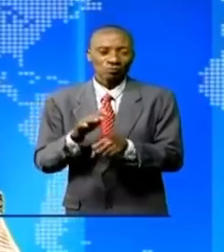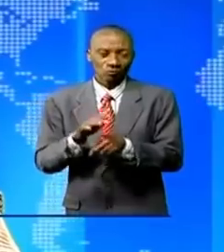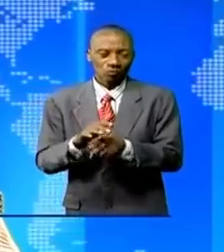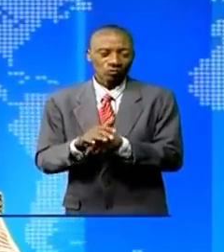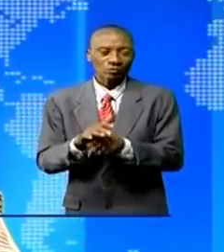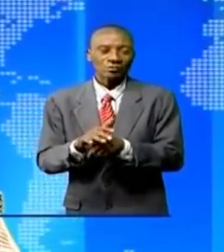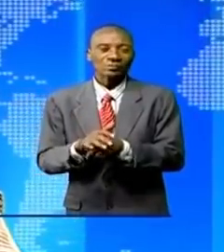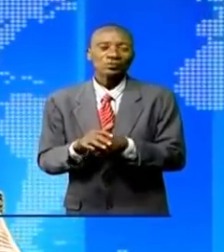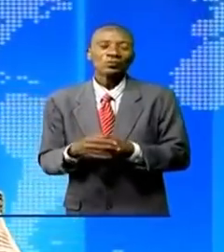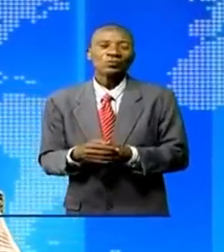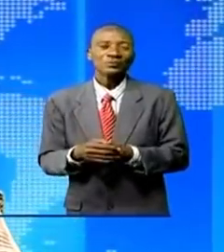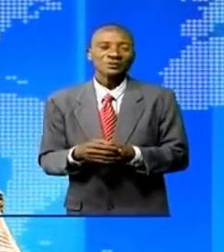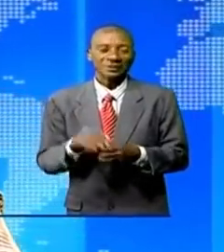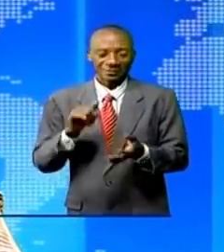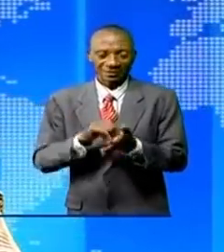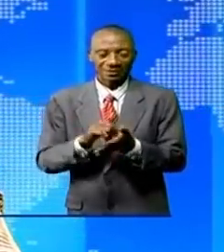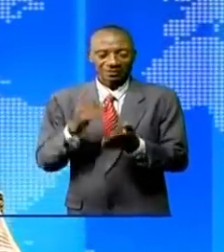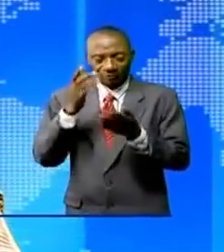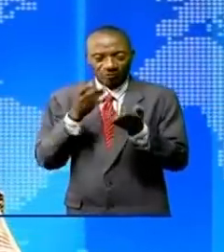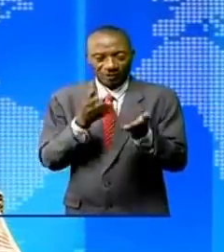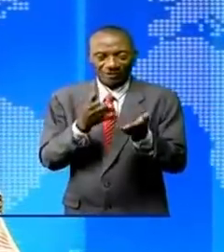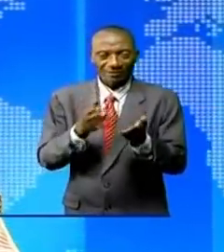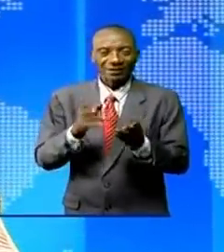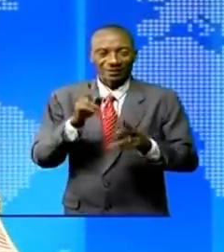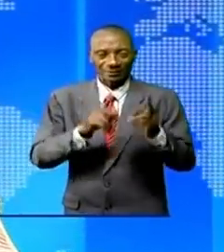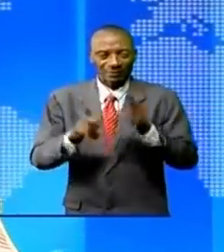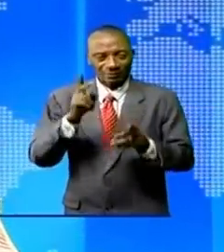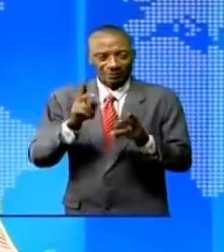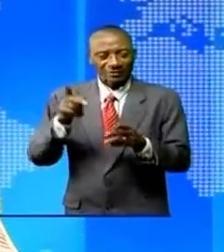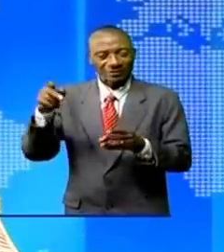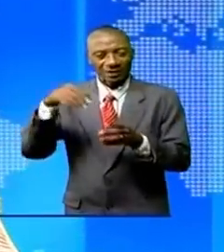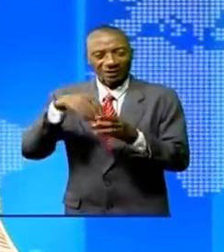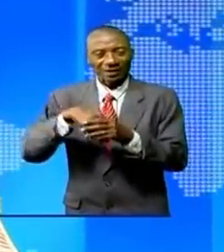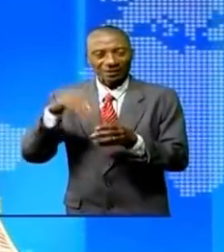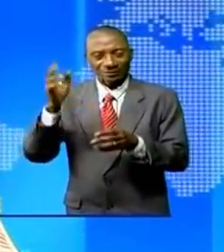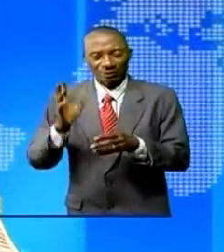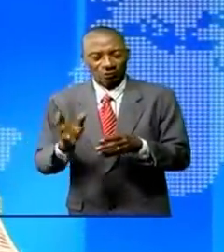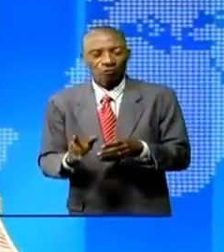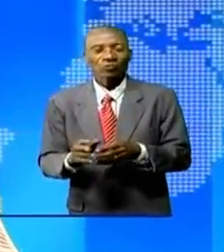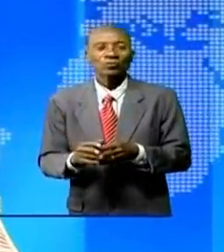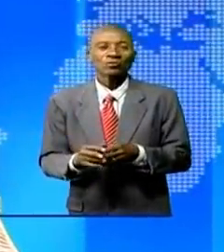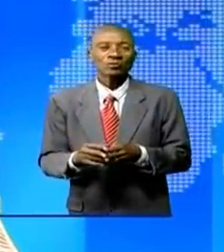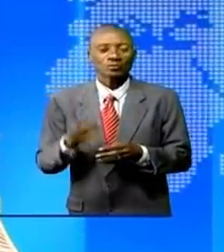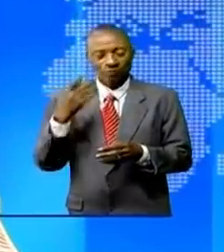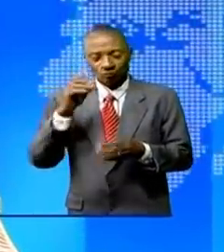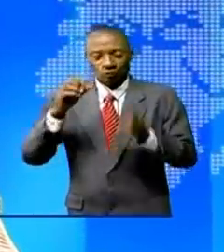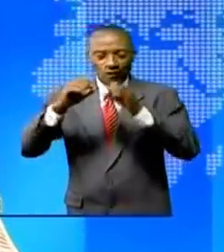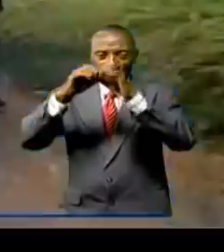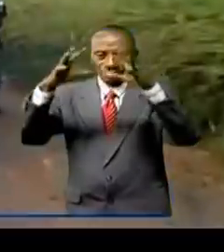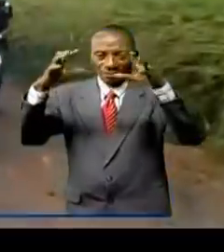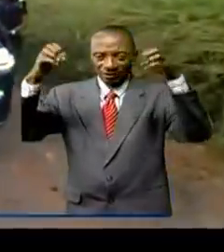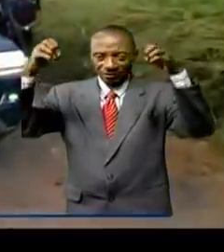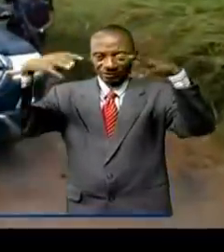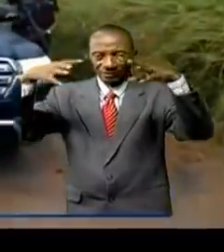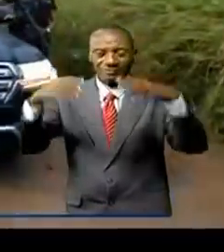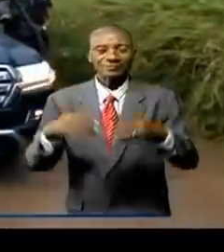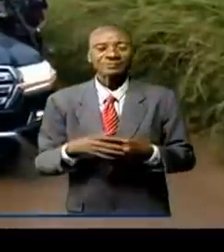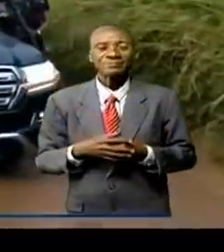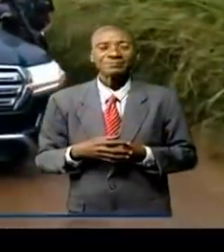manière, selon lui, de développer son territoire à la base. Reportage.